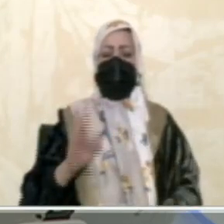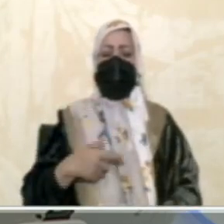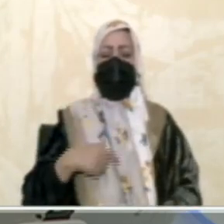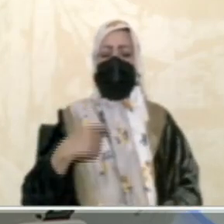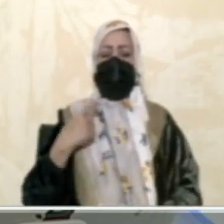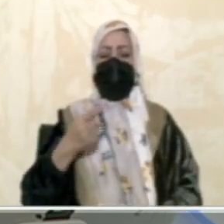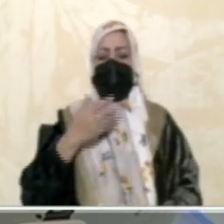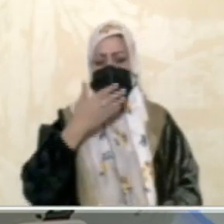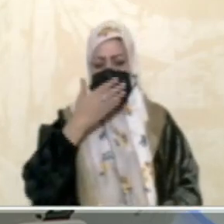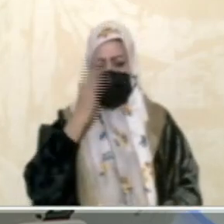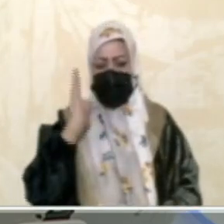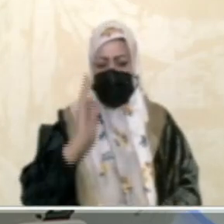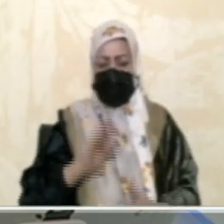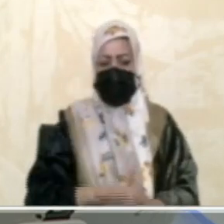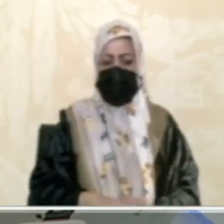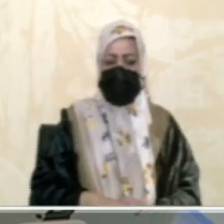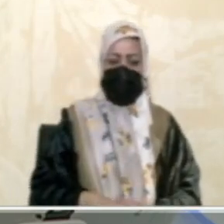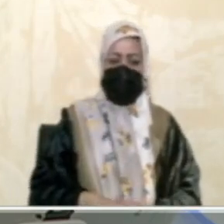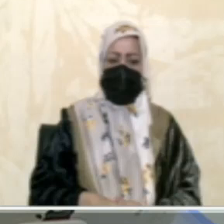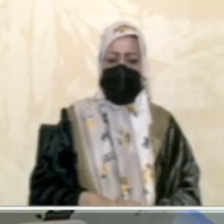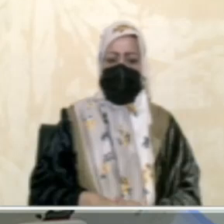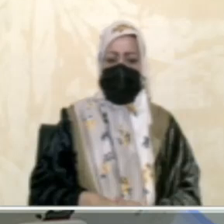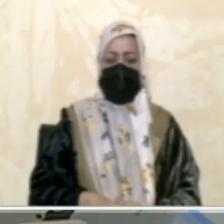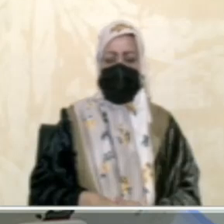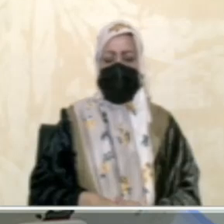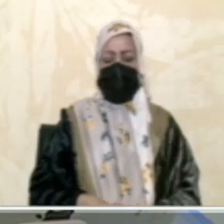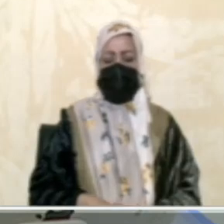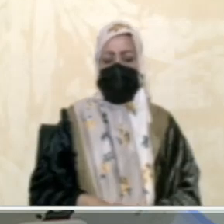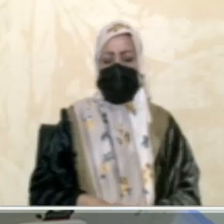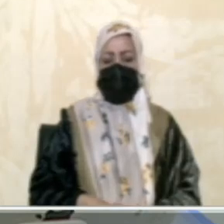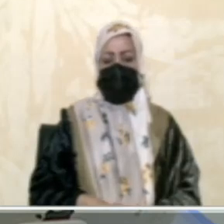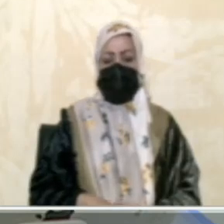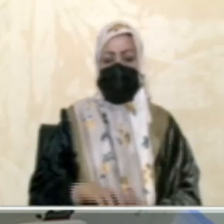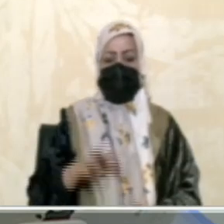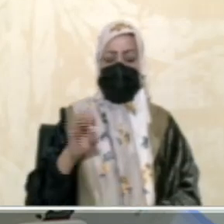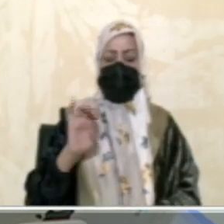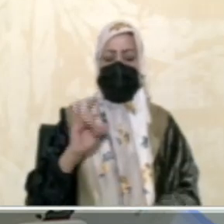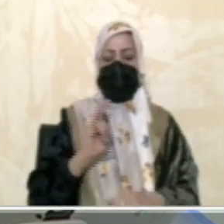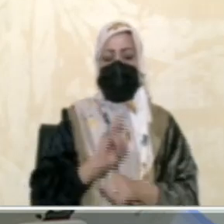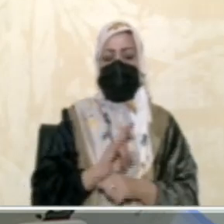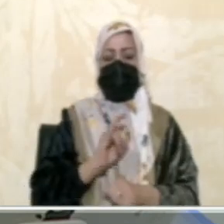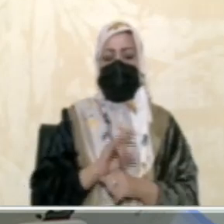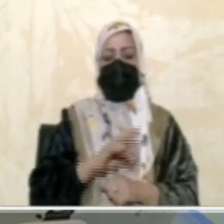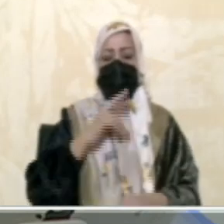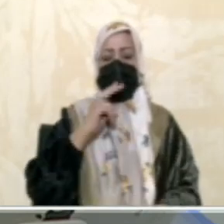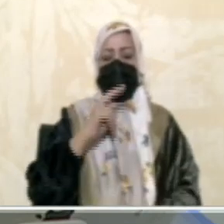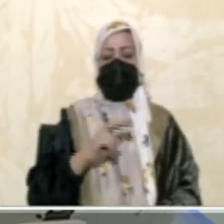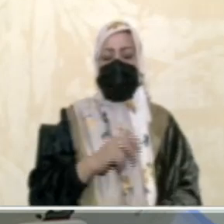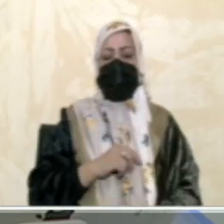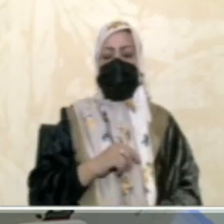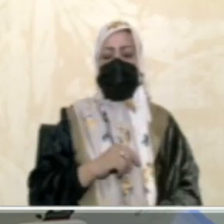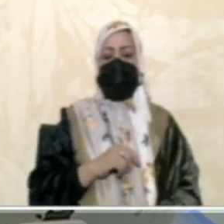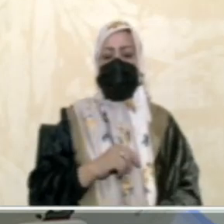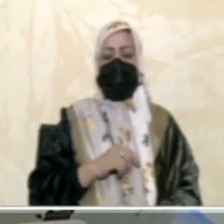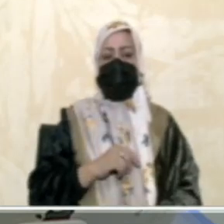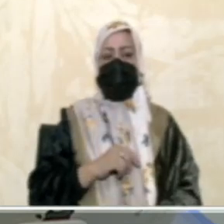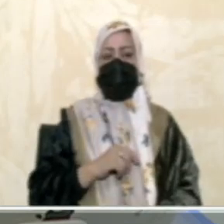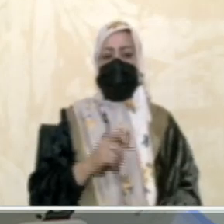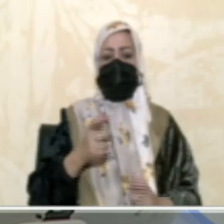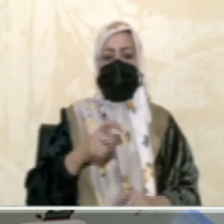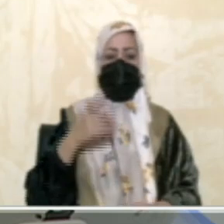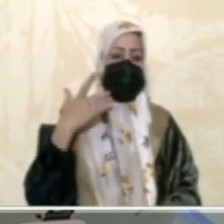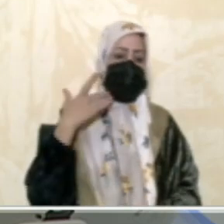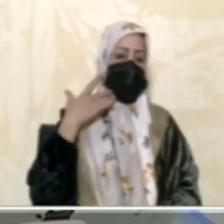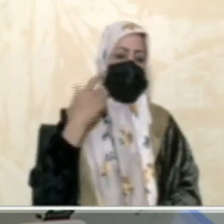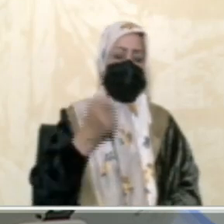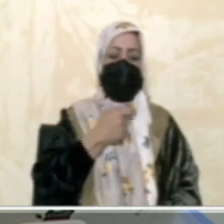اصلا جلال من زليط تكلم عليه مساله اجتماع العيد والجمعه طبعا احنا يتوقع ان العيد يتوقع